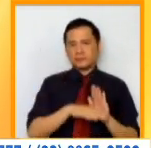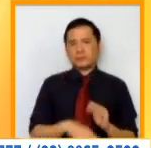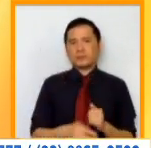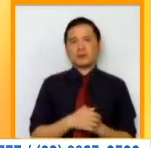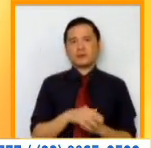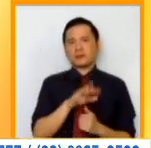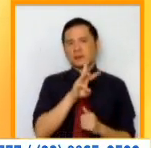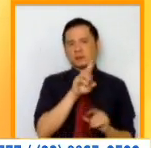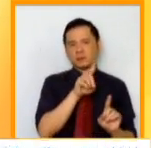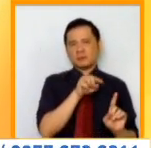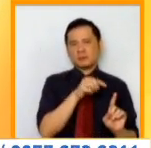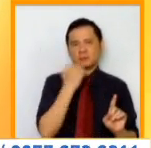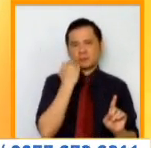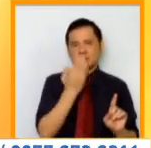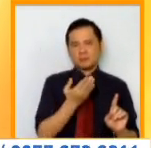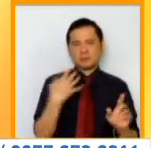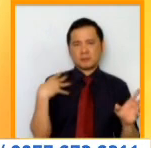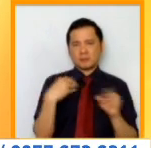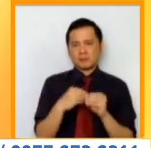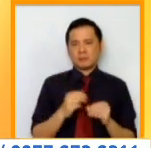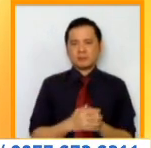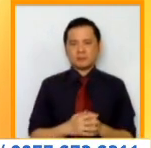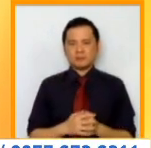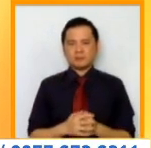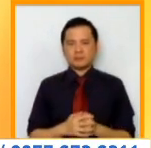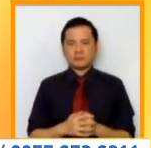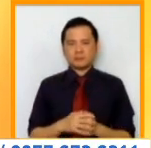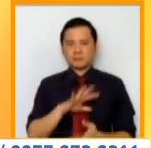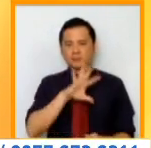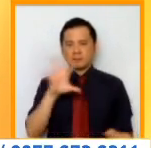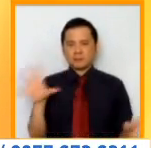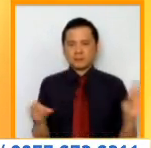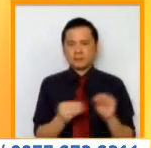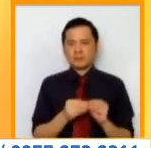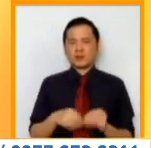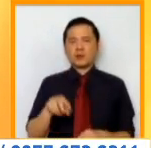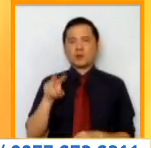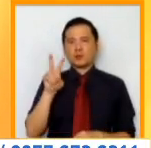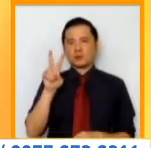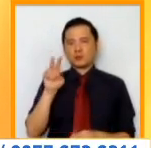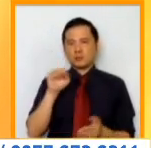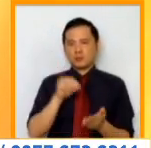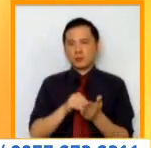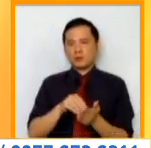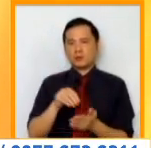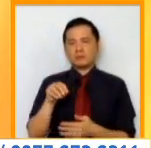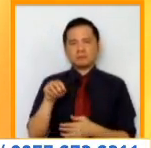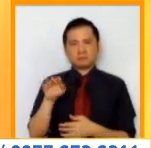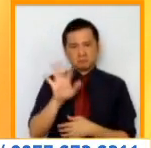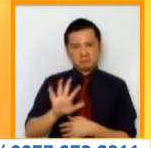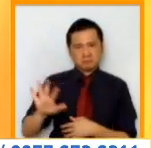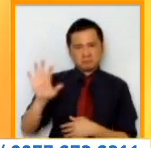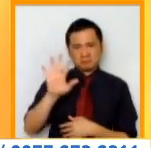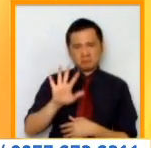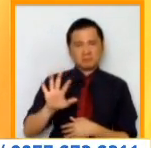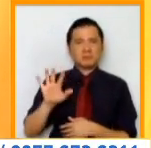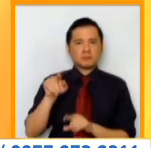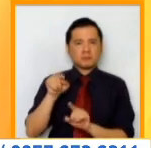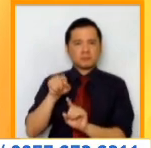2,604,040 na ang naitalang kaso ng COVID-19 sa bansa. Mahigit 2,400,000 sa kanila ang gumaling.